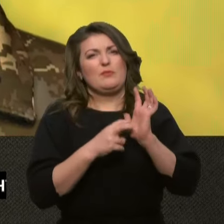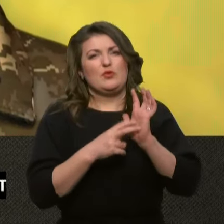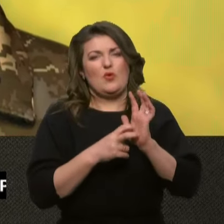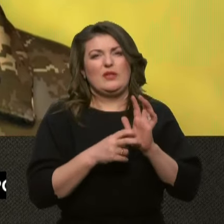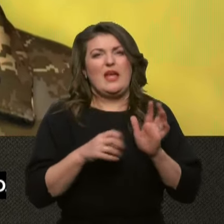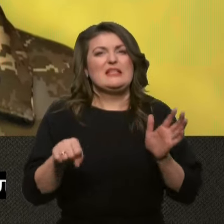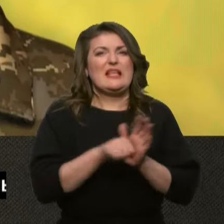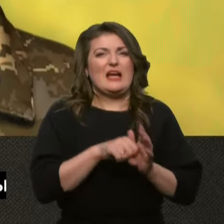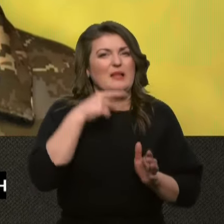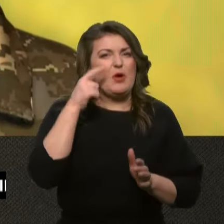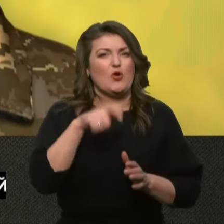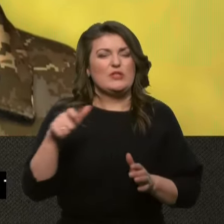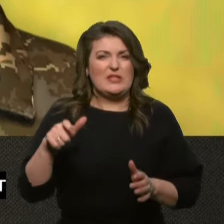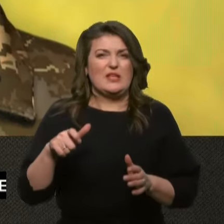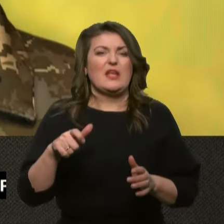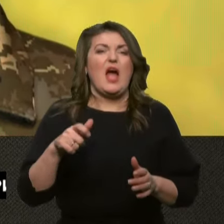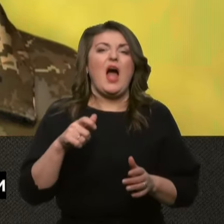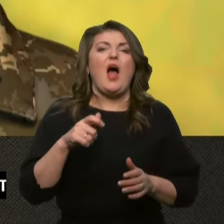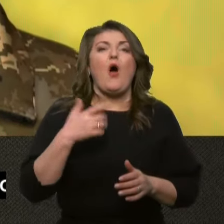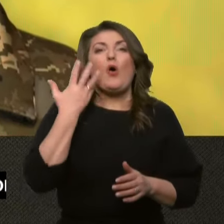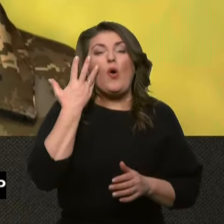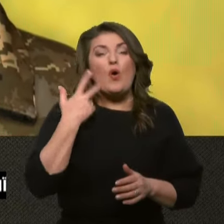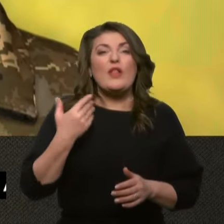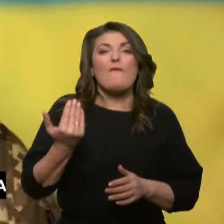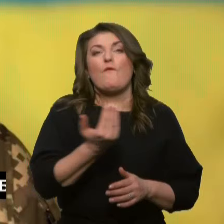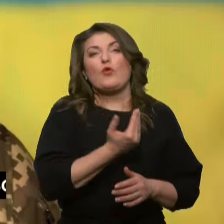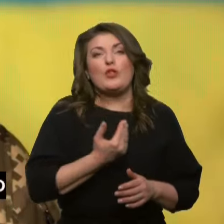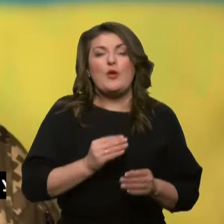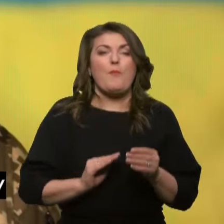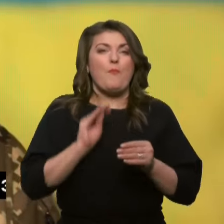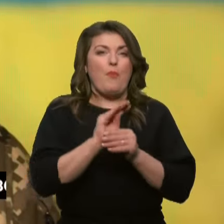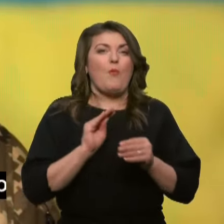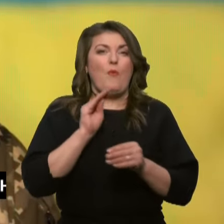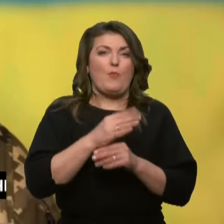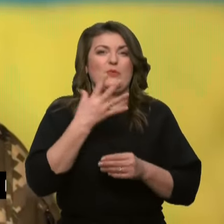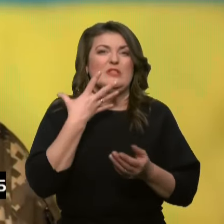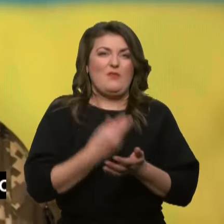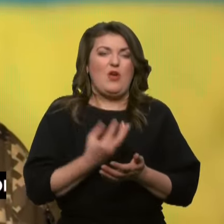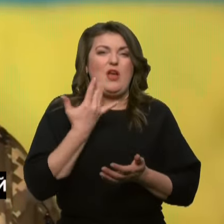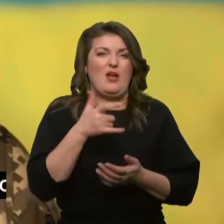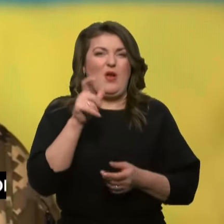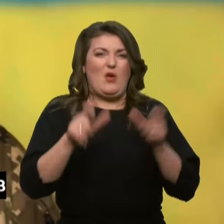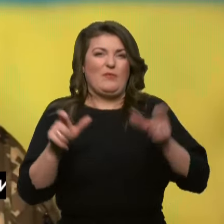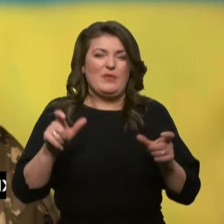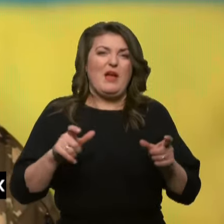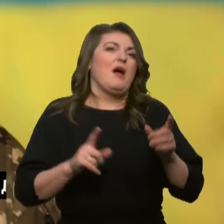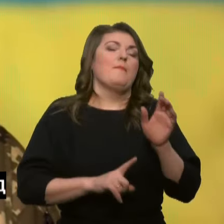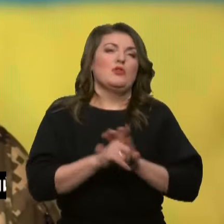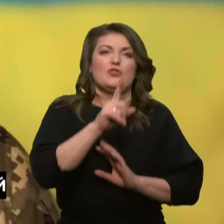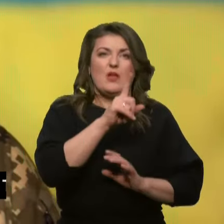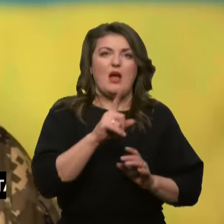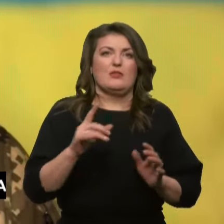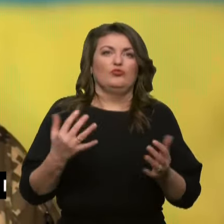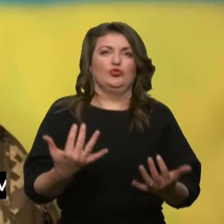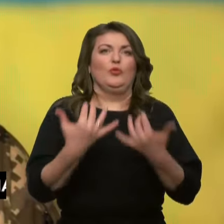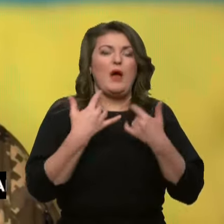500-700 загиблих росіян в добу. Коли вони поповнюють свої ряди і починають штурмувати, там зразу цифра